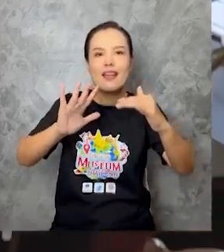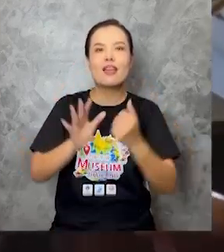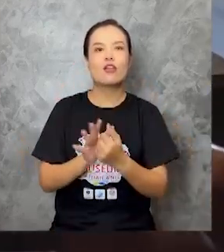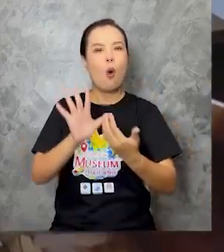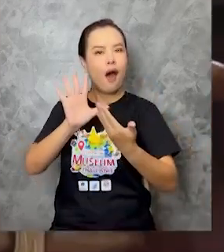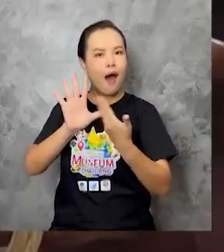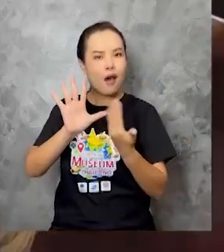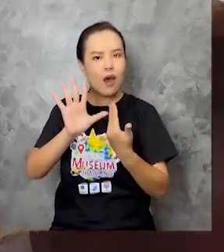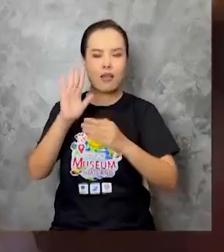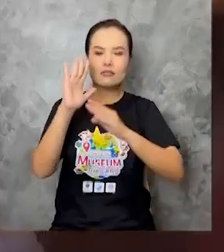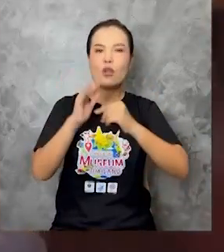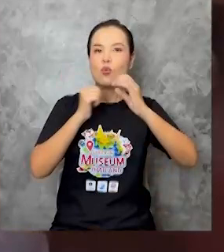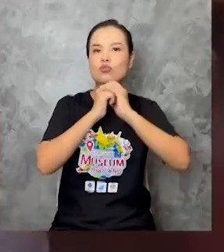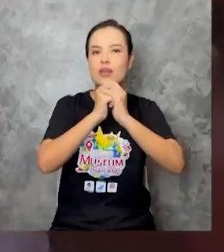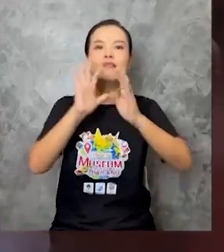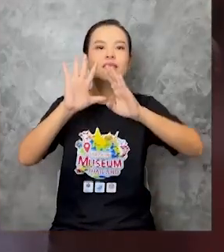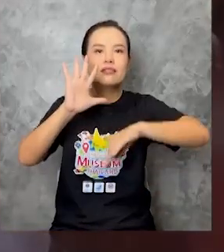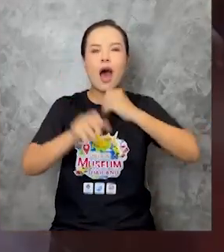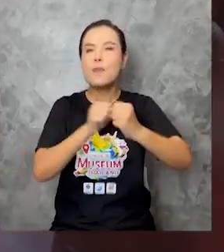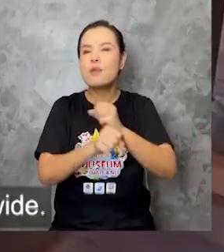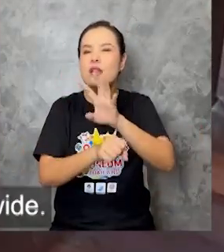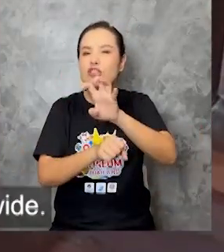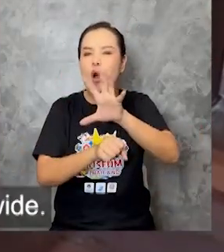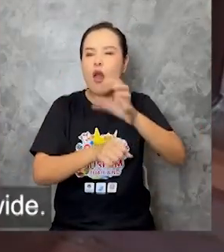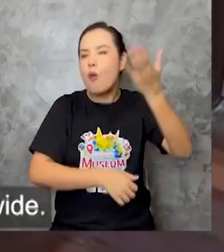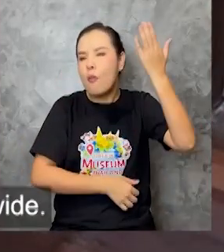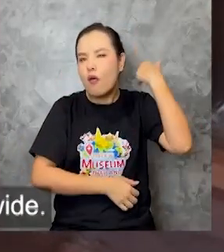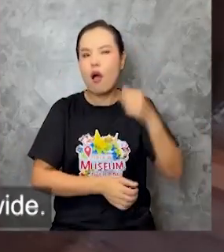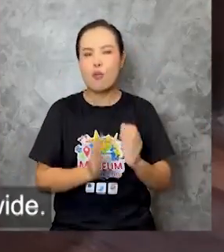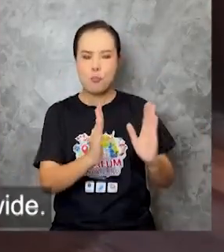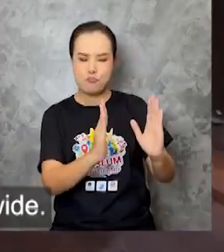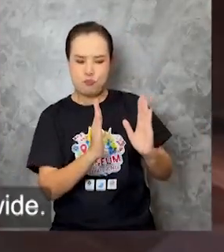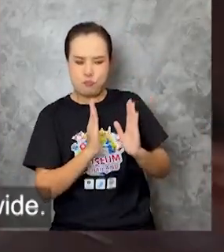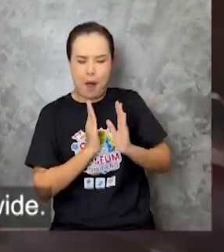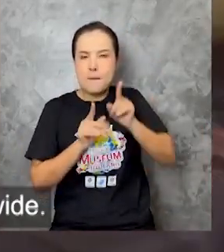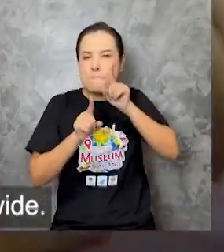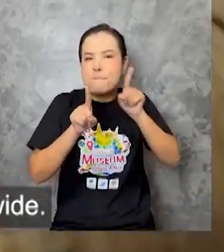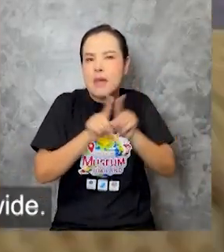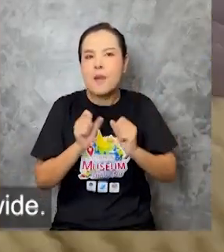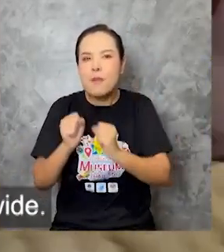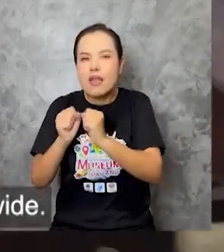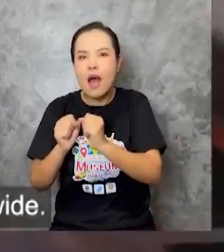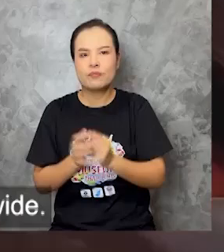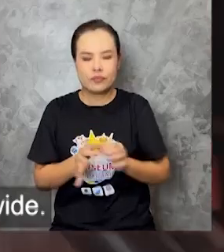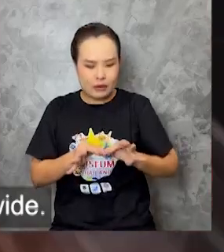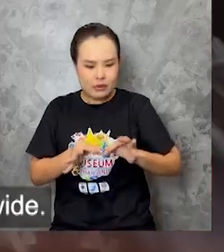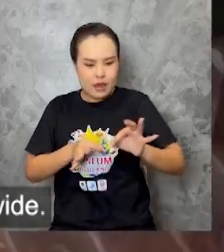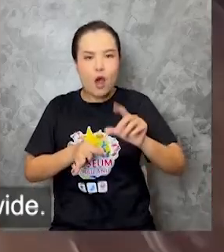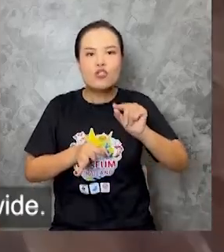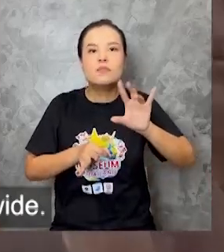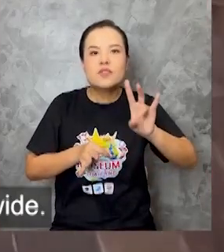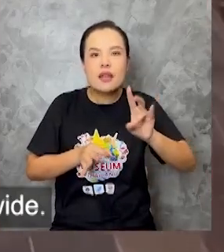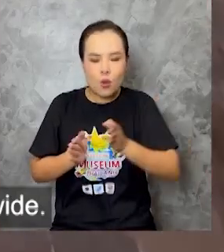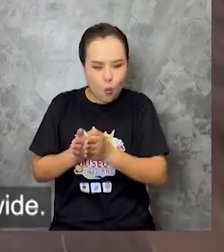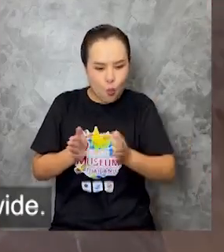ทยแล้วก็ในทะเลจีนใต้ประมาณสัก 4-500 ปีที่แล้วอะครับพยายามทำให้มีความใกล้เคียงที่สุดครับก็ยาวประมาณ27เมตรกว้